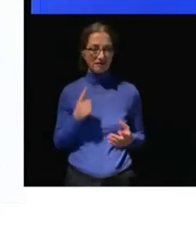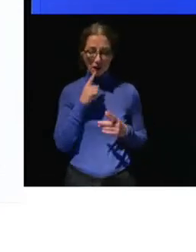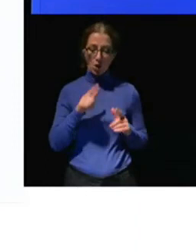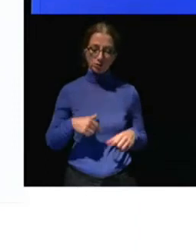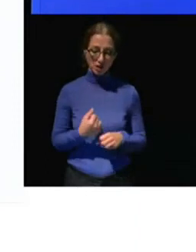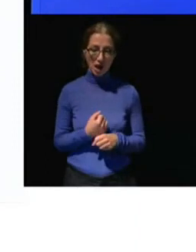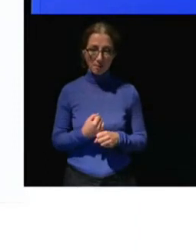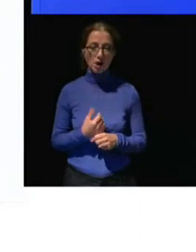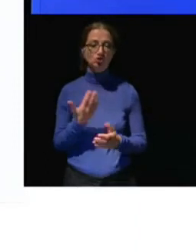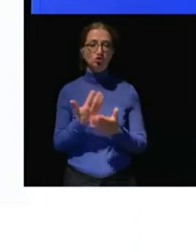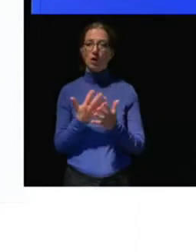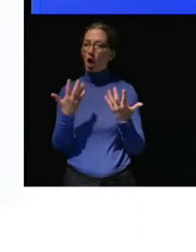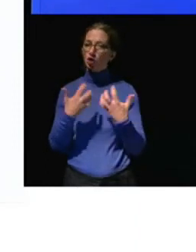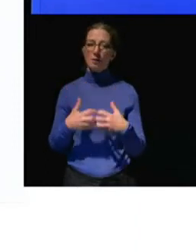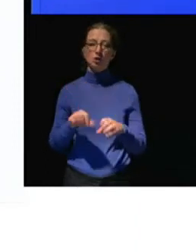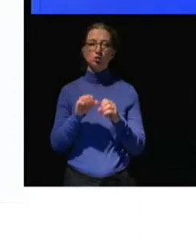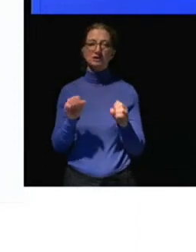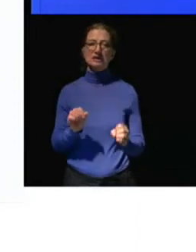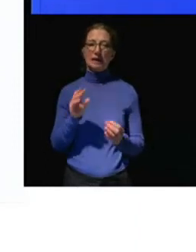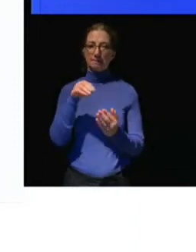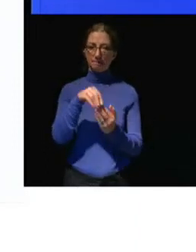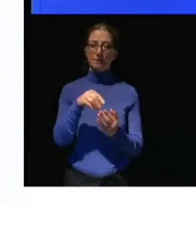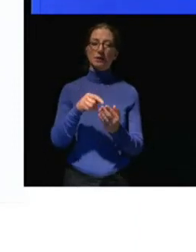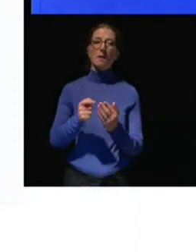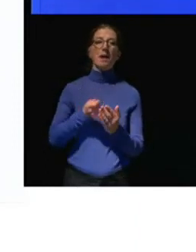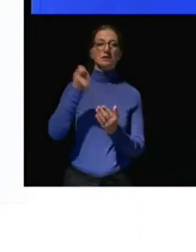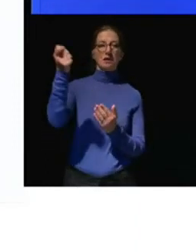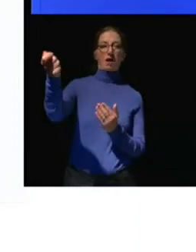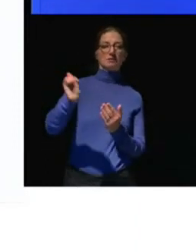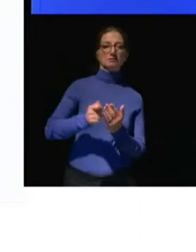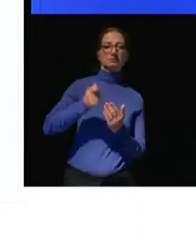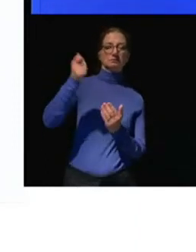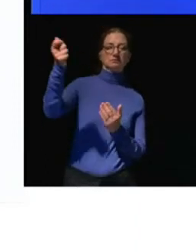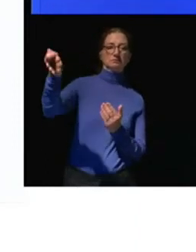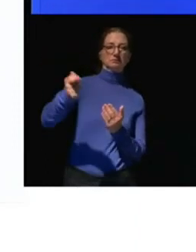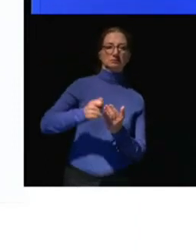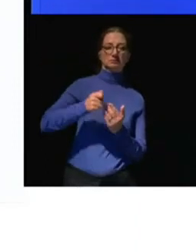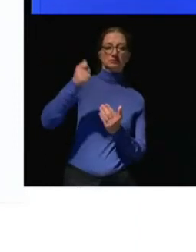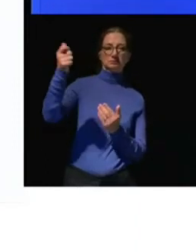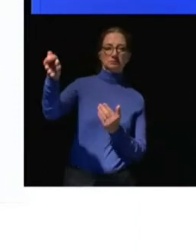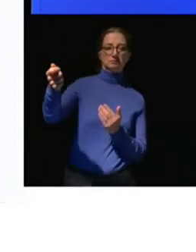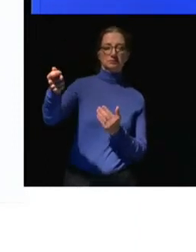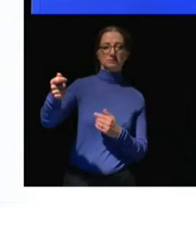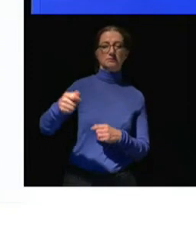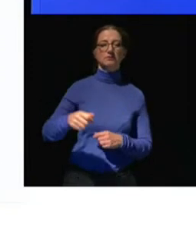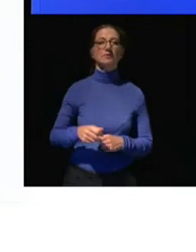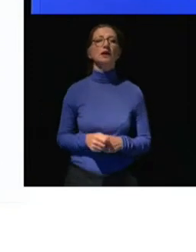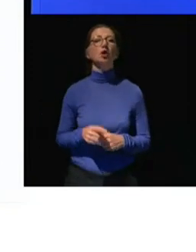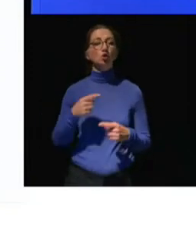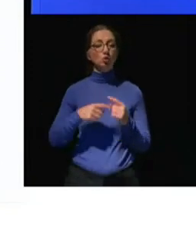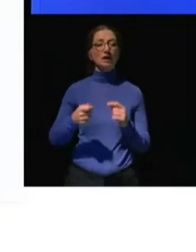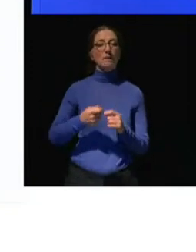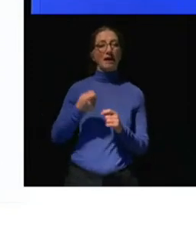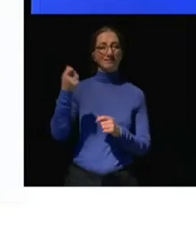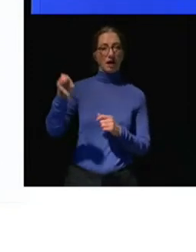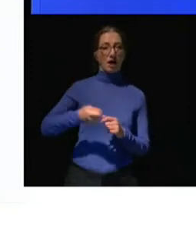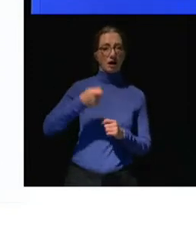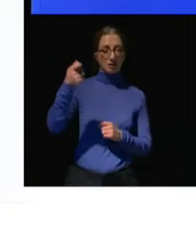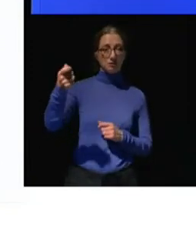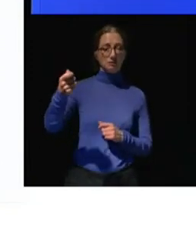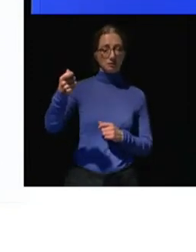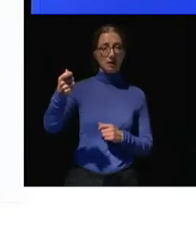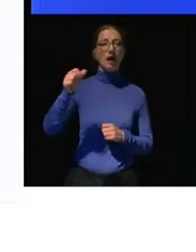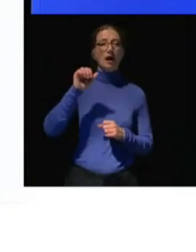Mitglied dieses Systems und bezahlt Beiträge. Darüber, dass man Beiträge bezahlt, erhält man auch direkt